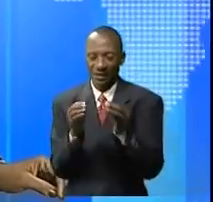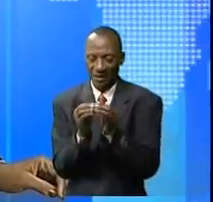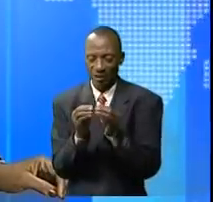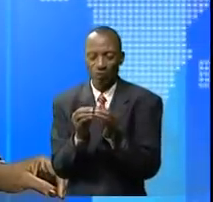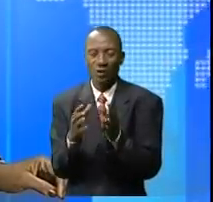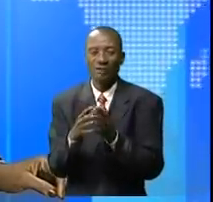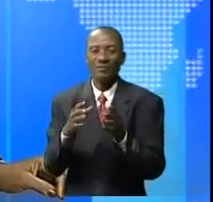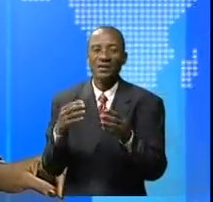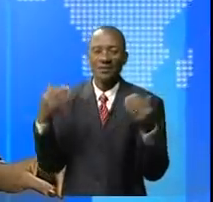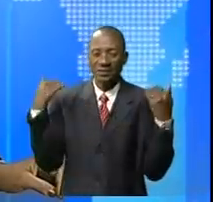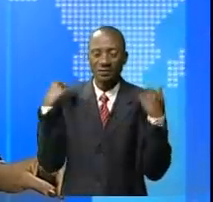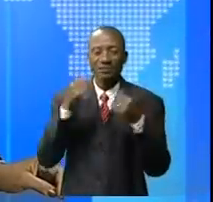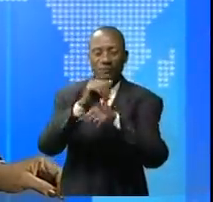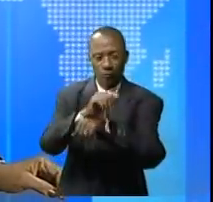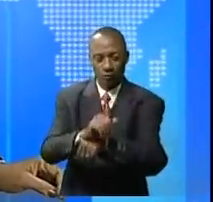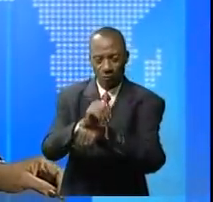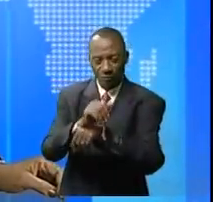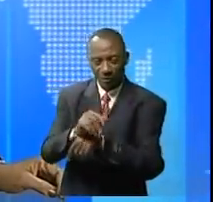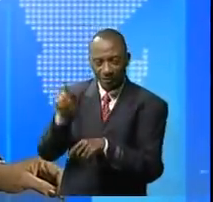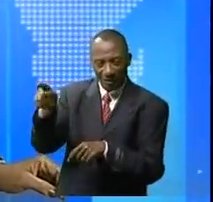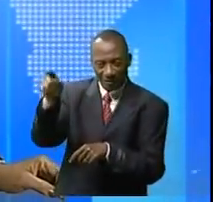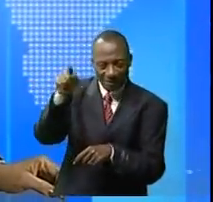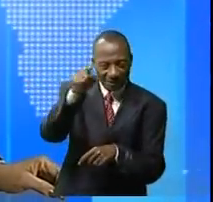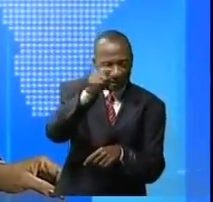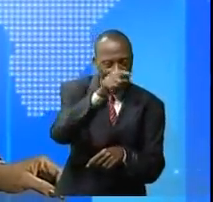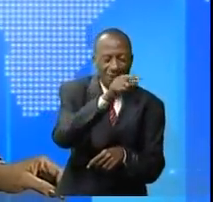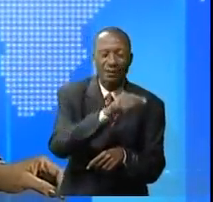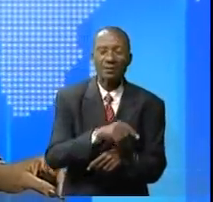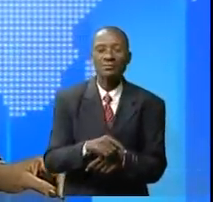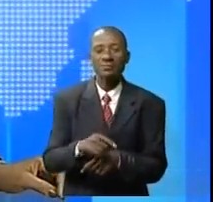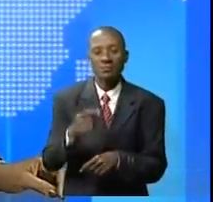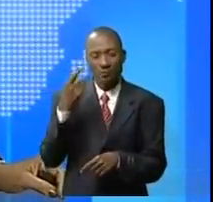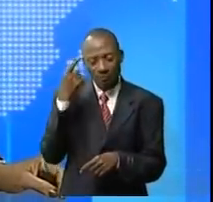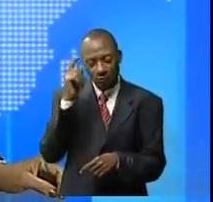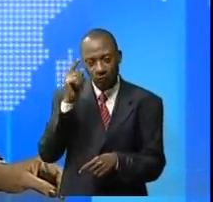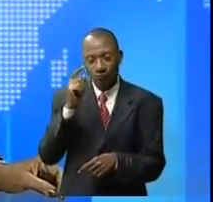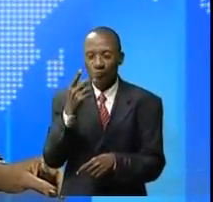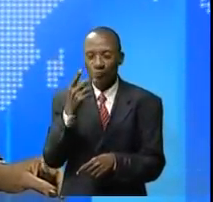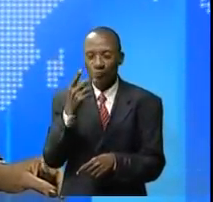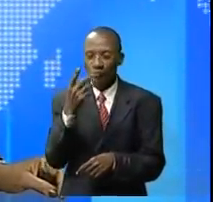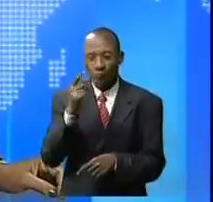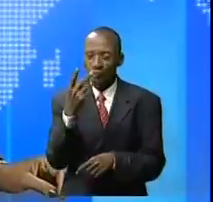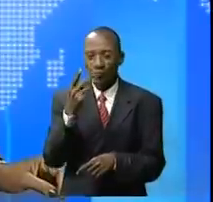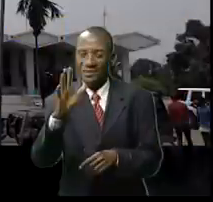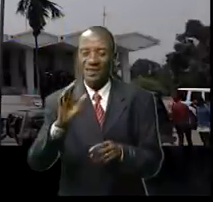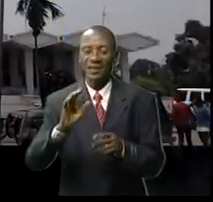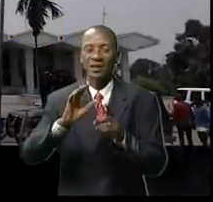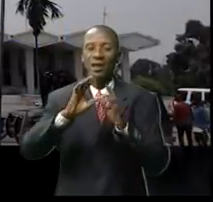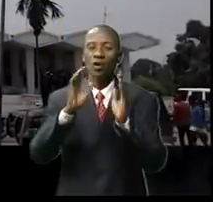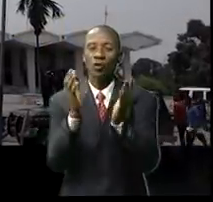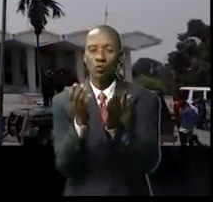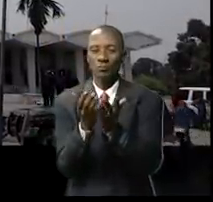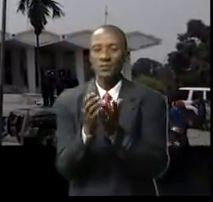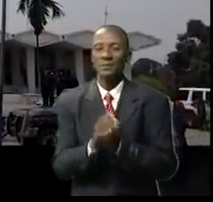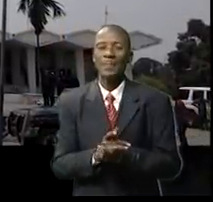de groupement coutumier implanté dans 5 communes. Lisette Mujinga pour le reportage. C'est la